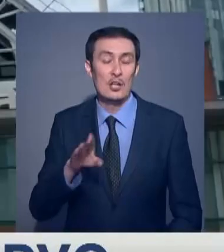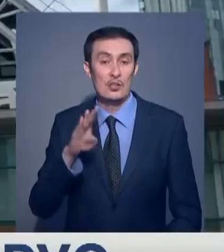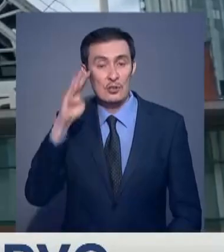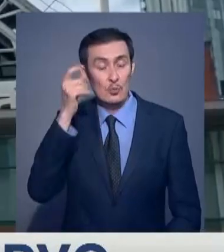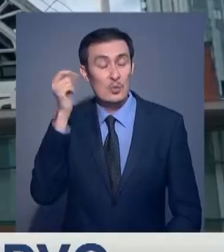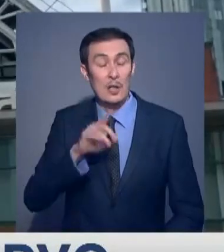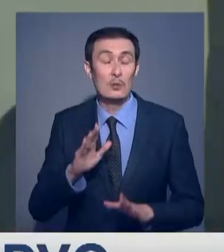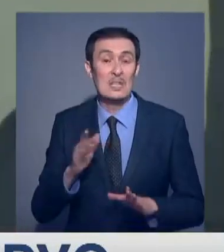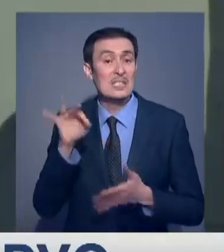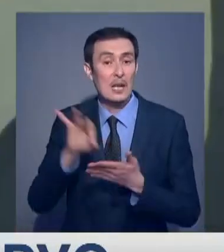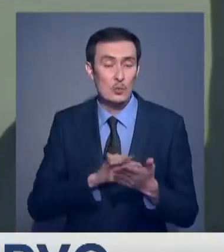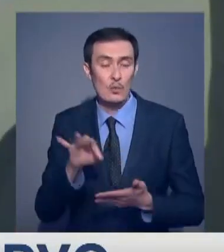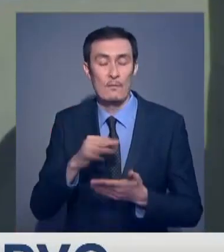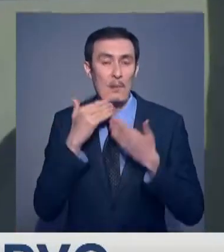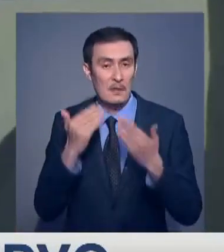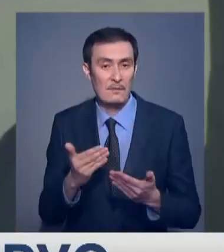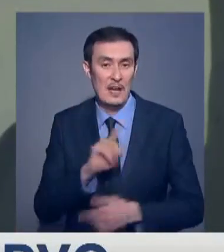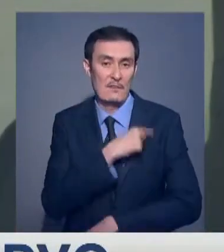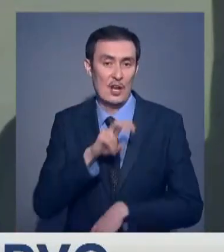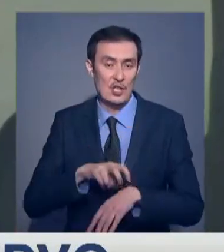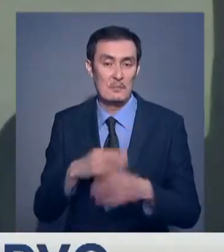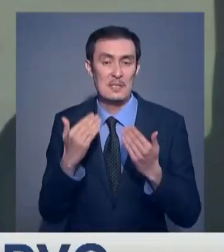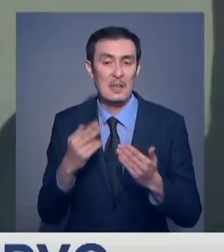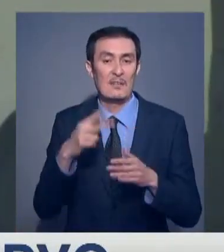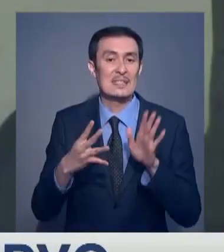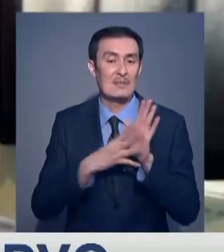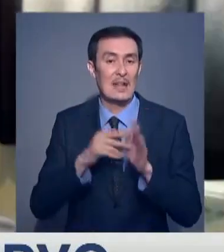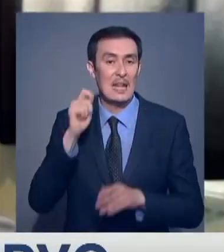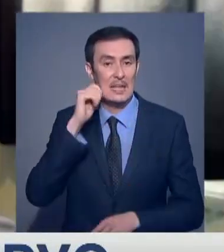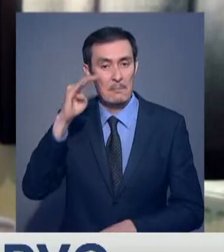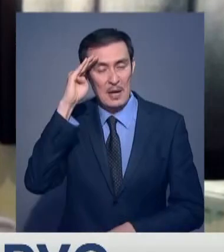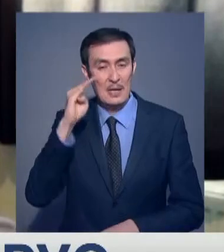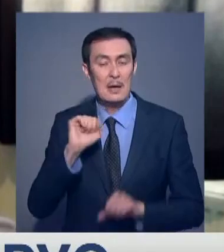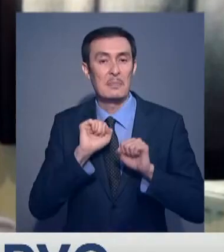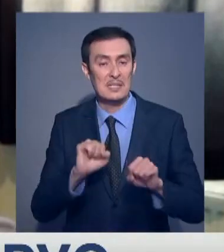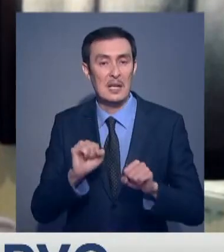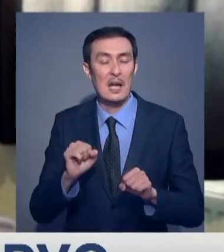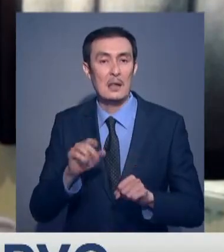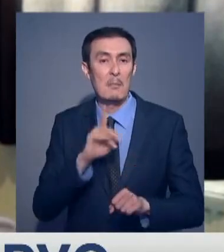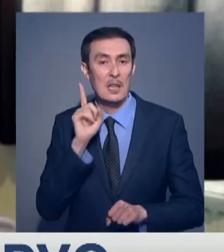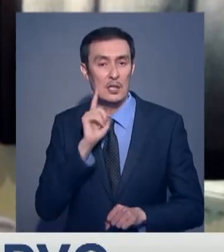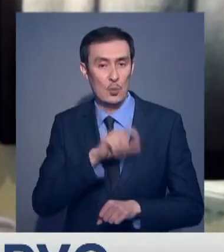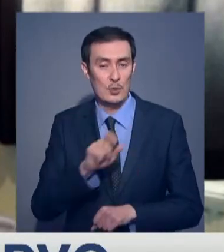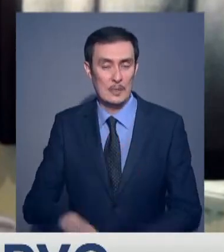распознал инфекцию, но вовремя обратился к врачам. Теперь 29-летний британец предостерегает молодежь.